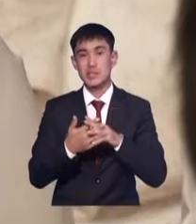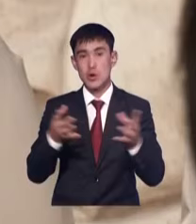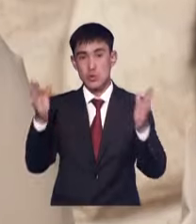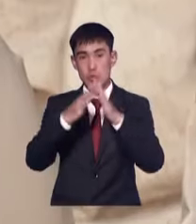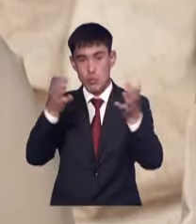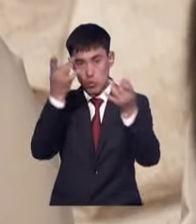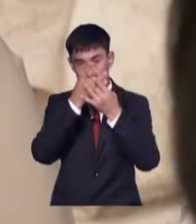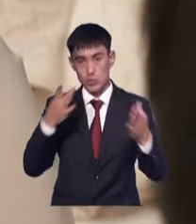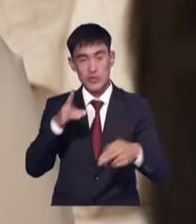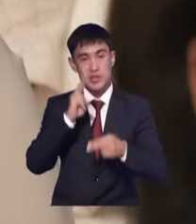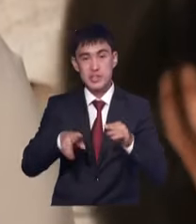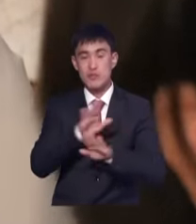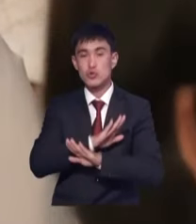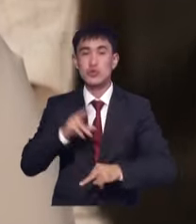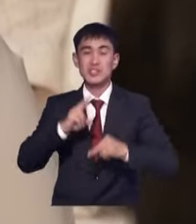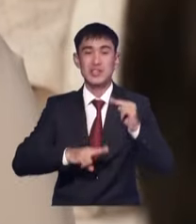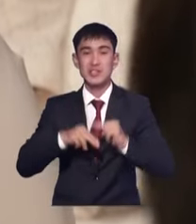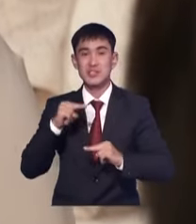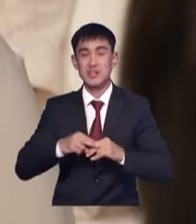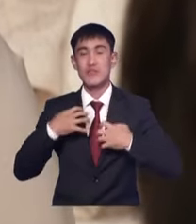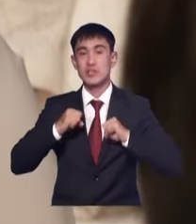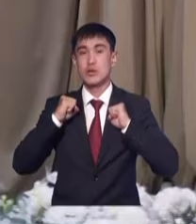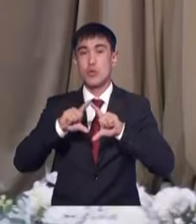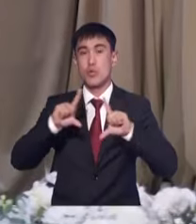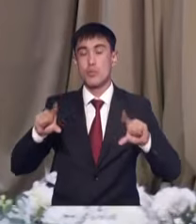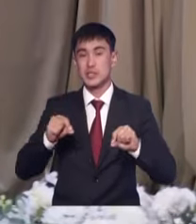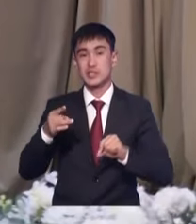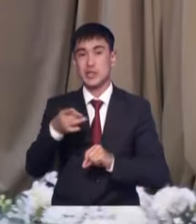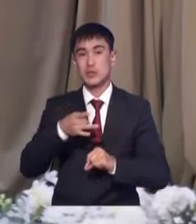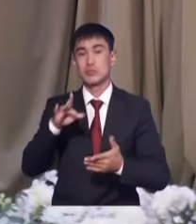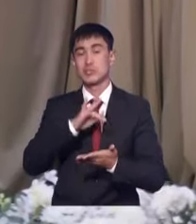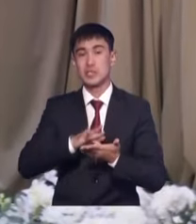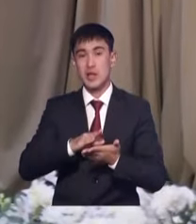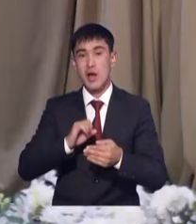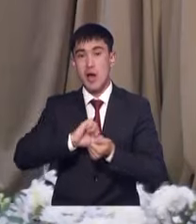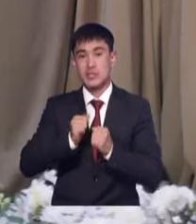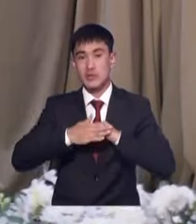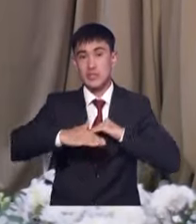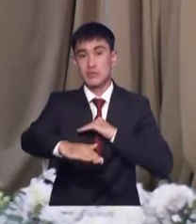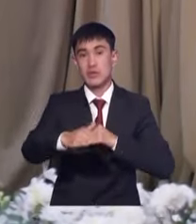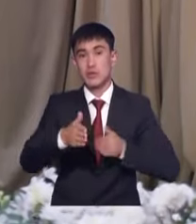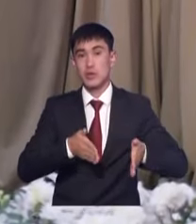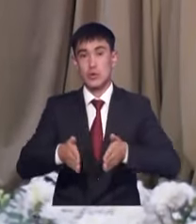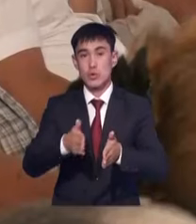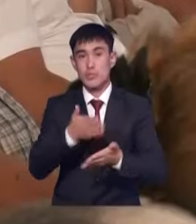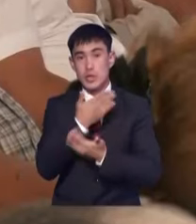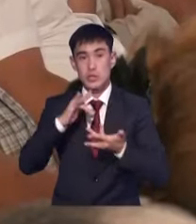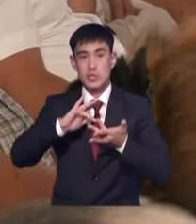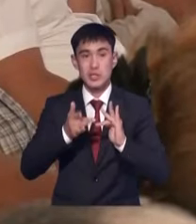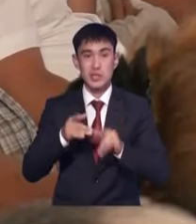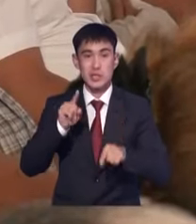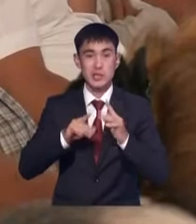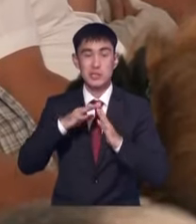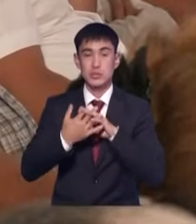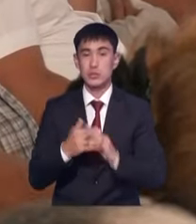культуры, незавершенном строительстве физкультурно-оздоровительного комплекса в райцентре, асфальтировании дорог, отсутствии сети интернет в